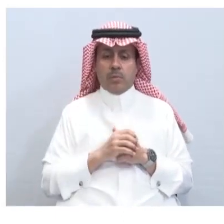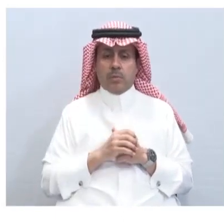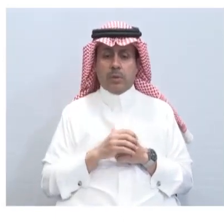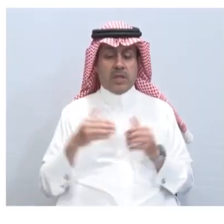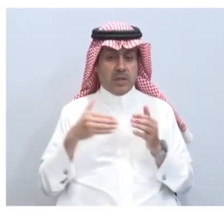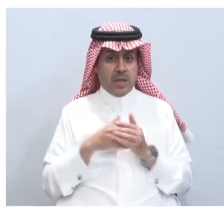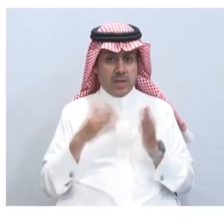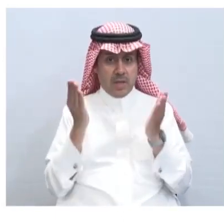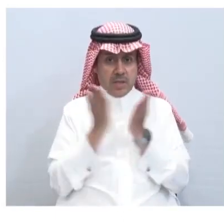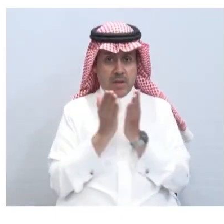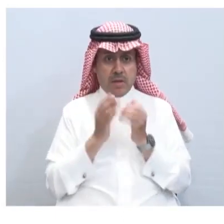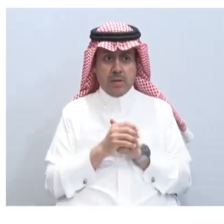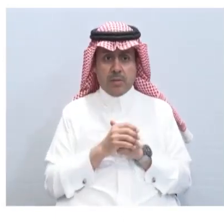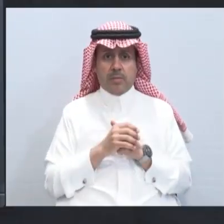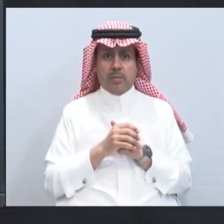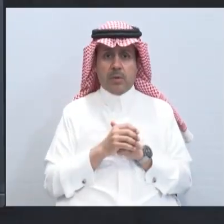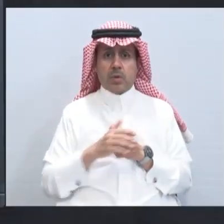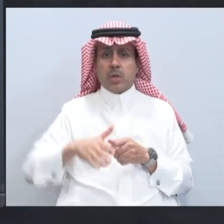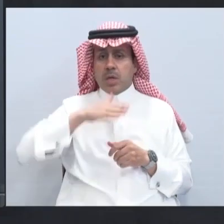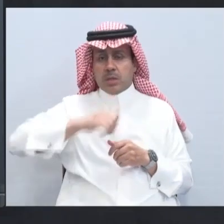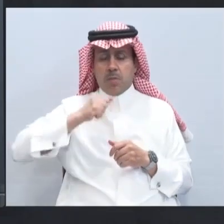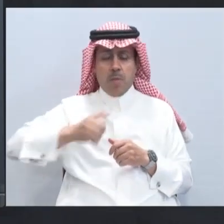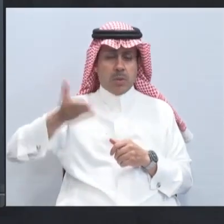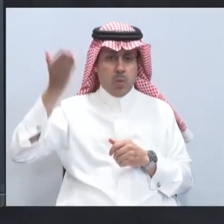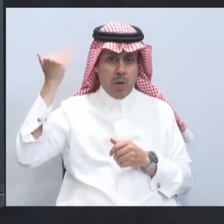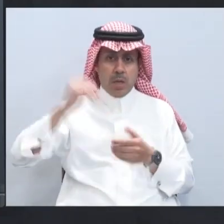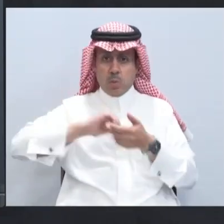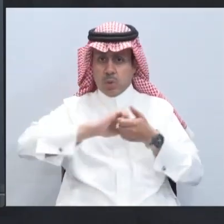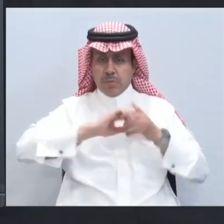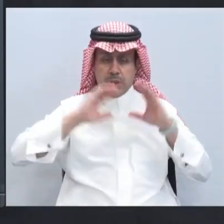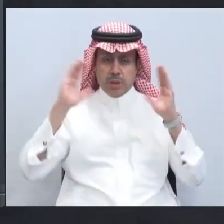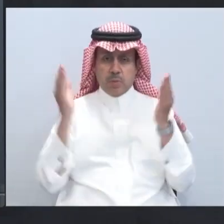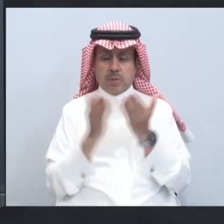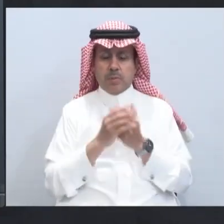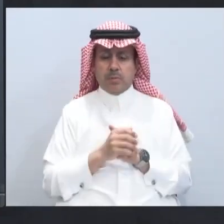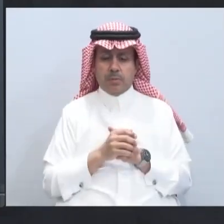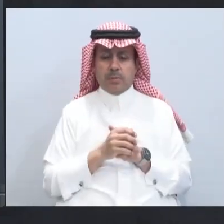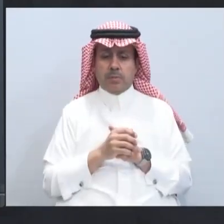اذا نكون بذلك اليوم انهينا هذا الدرس هذا وصل الله وسلم على نبينا محمد وعلى اله وصحبه وسلم اجمعين